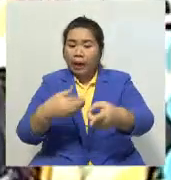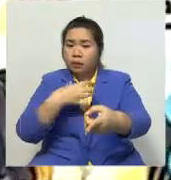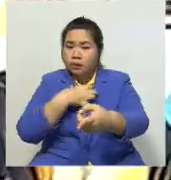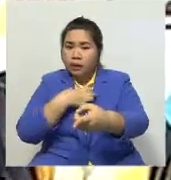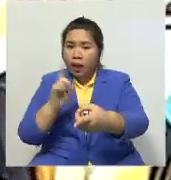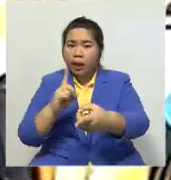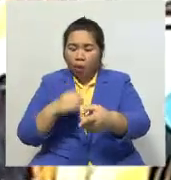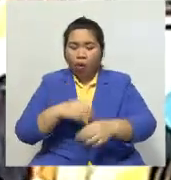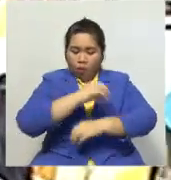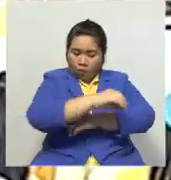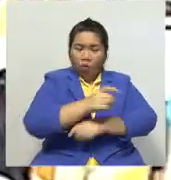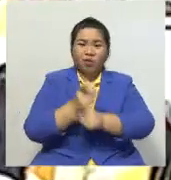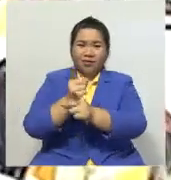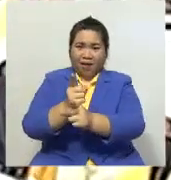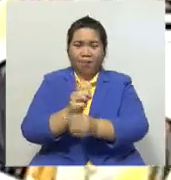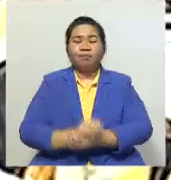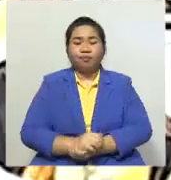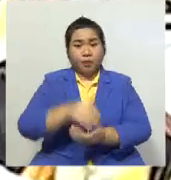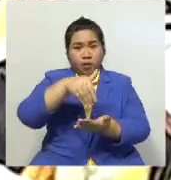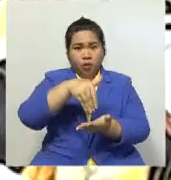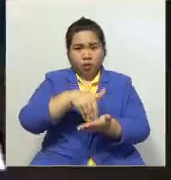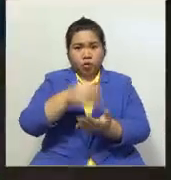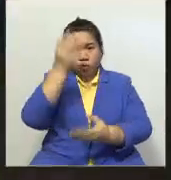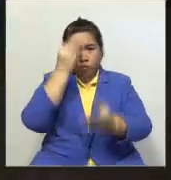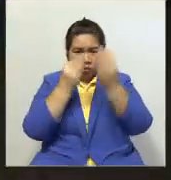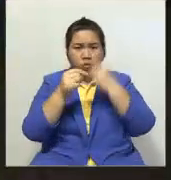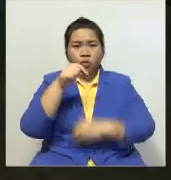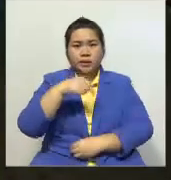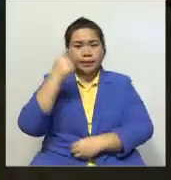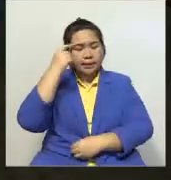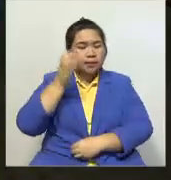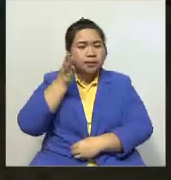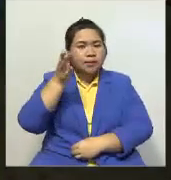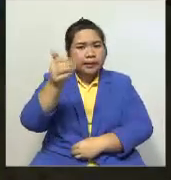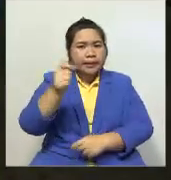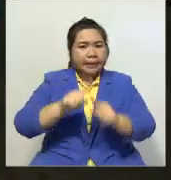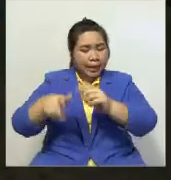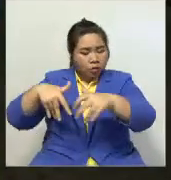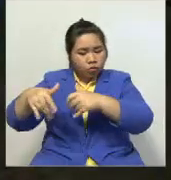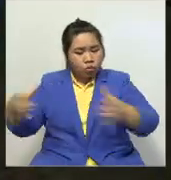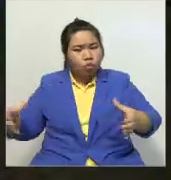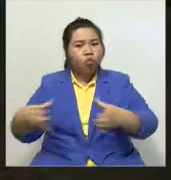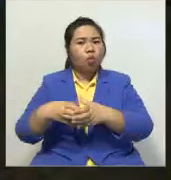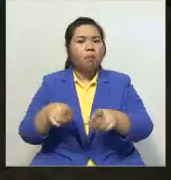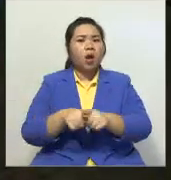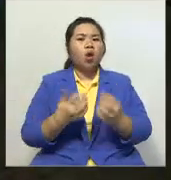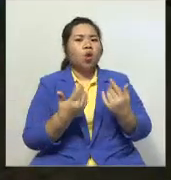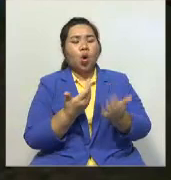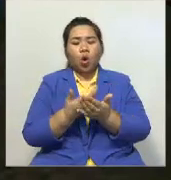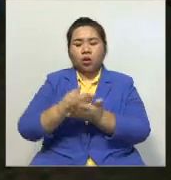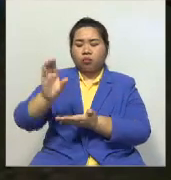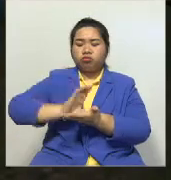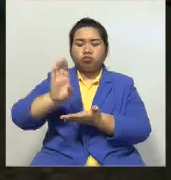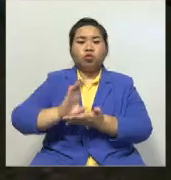ดและเชื่อว่าศูนย์เรียนรู้แห่งนี้จะมีอนาคตที่ดีแต่ชุมชนต้องพัฒนาไปด้วยกันไม่ใช่รอรับงบประมาณจากรัฐบ